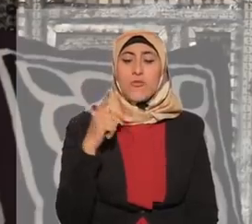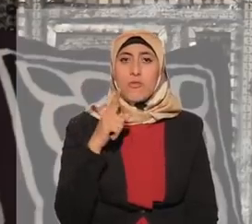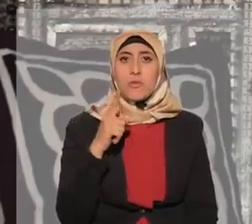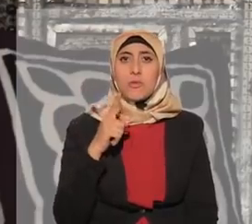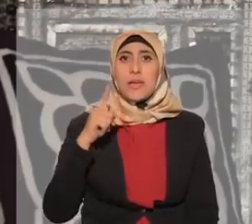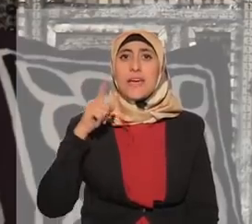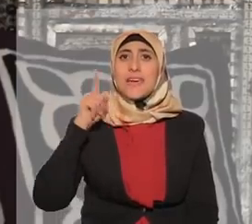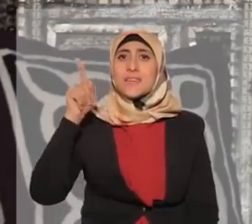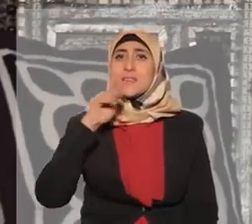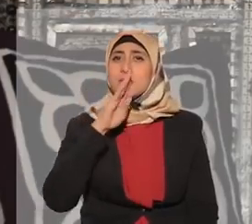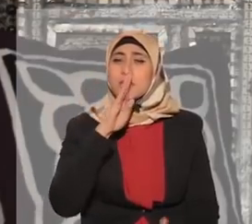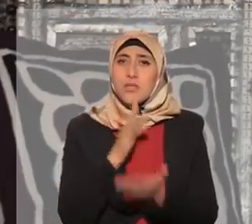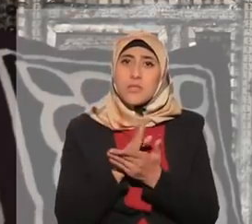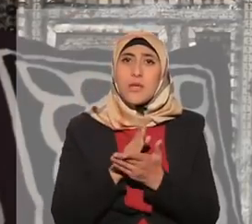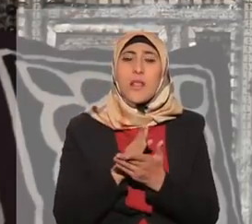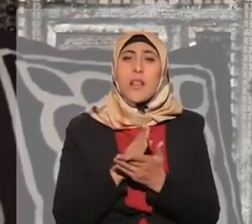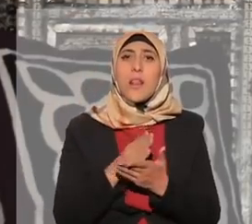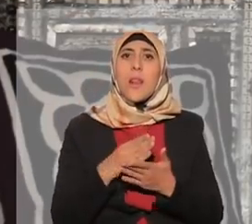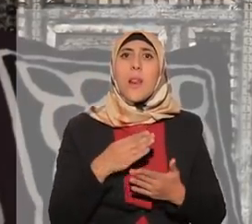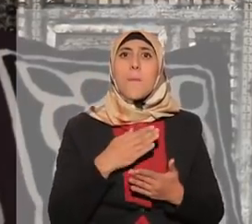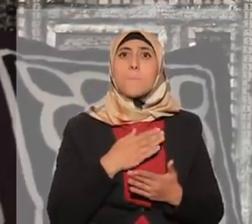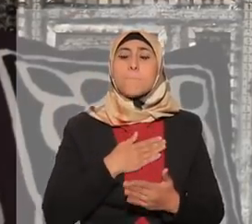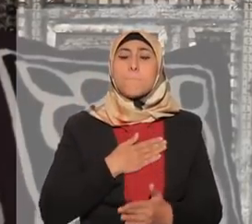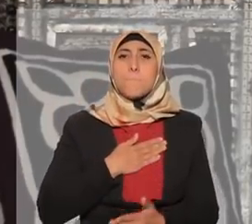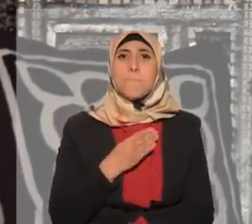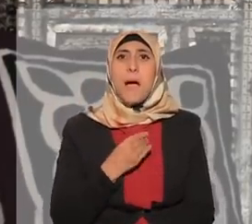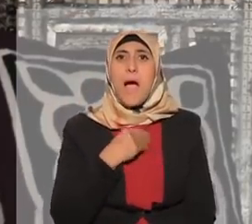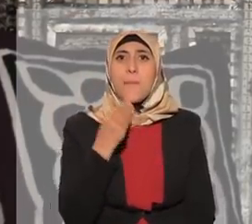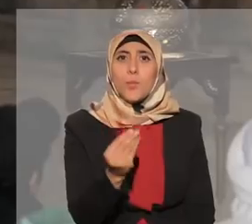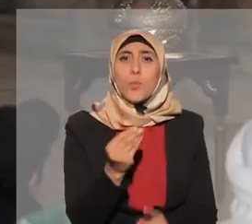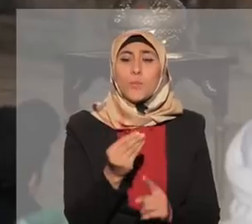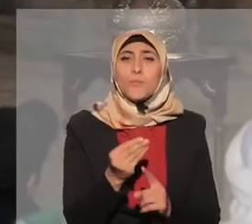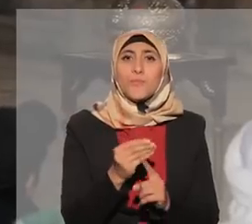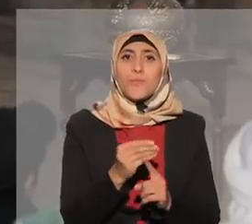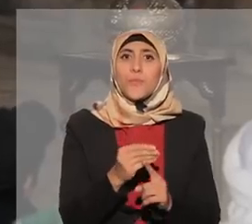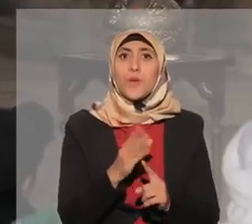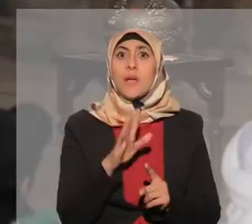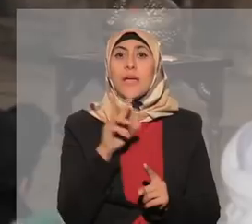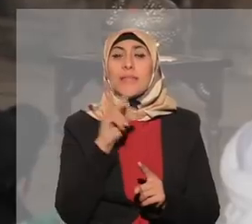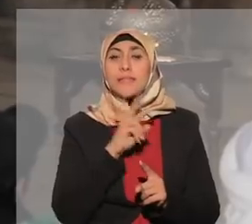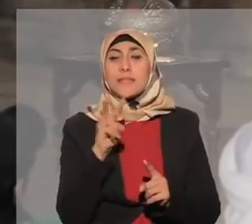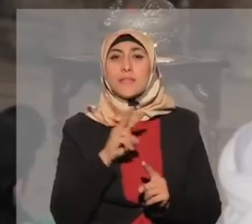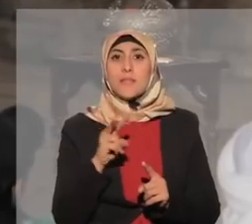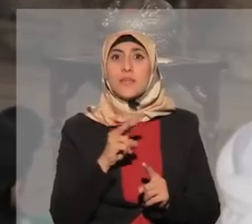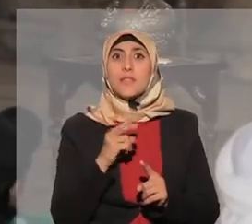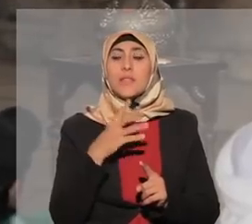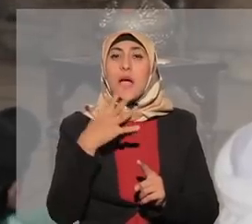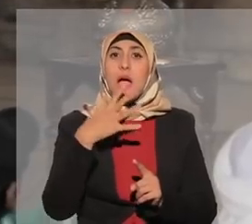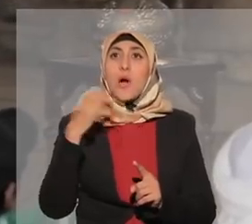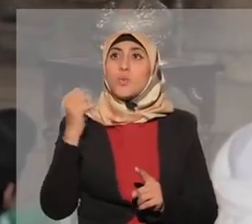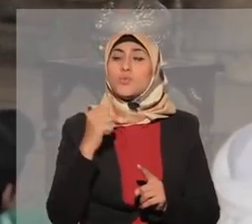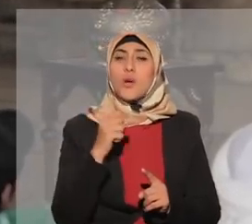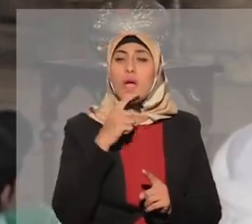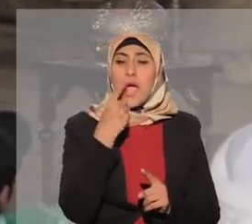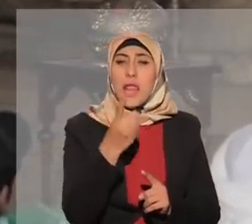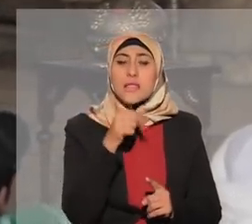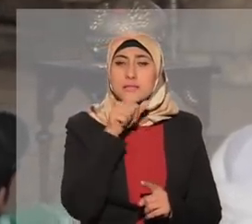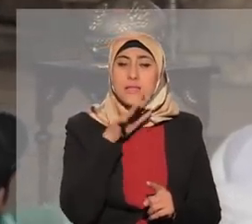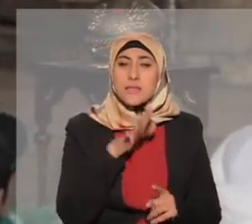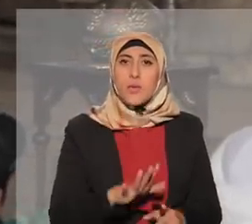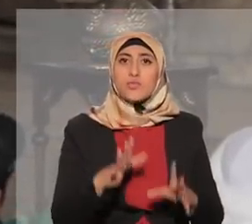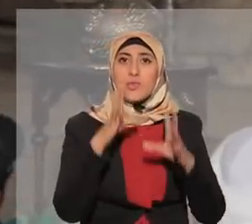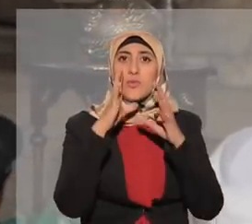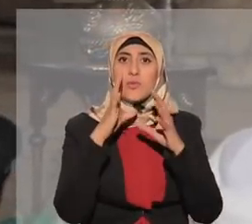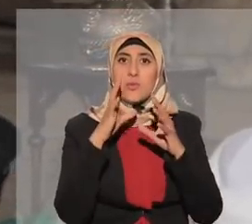الصبط المحبوب، بل باب نيل محبة الله، قال صلى